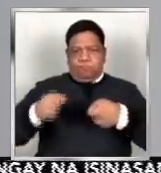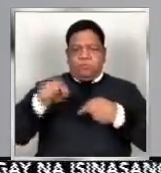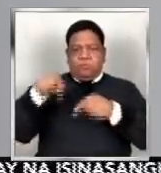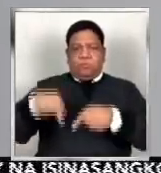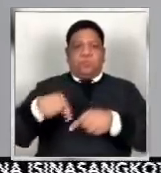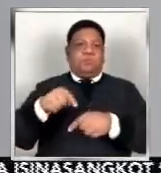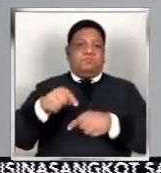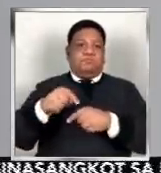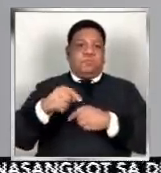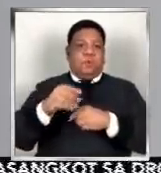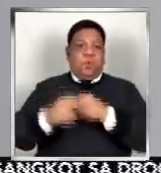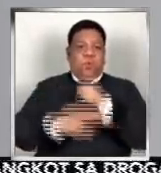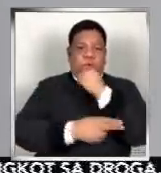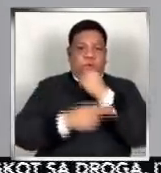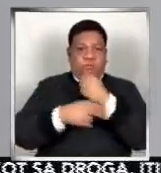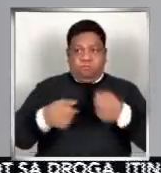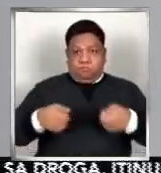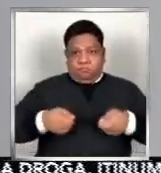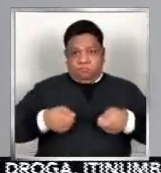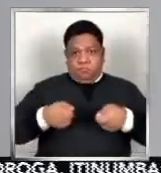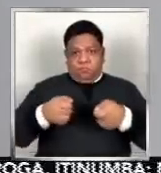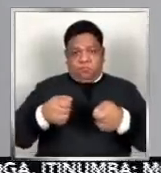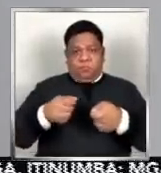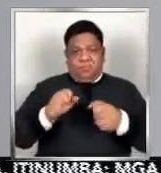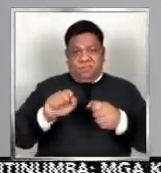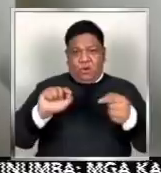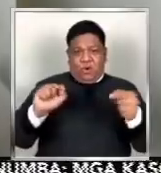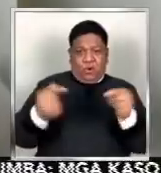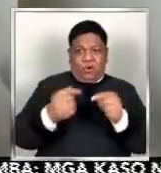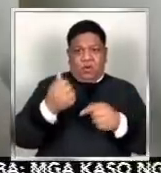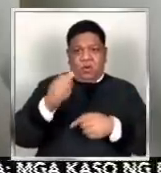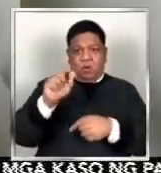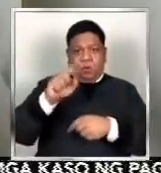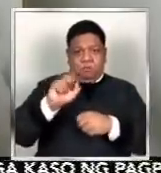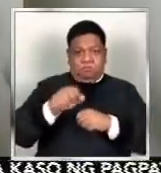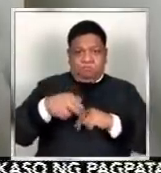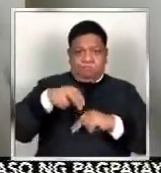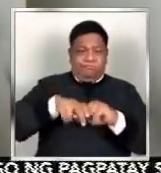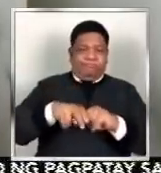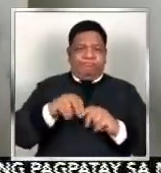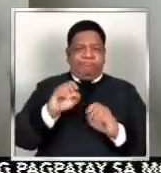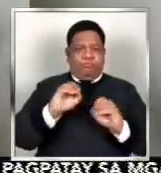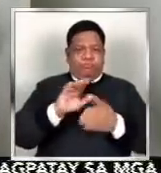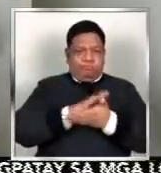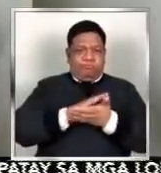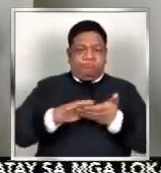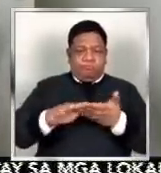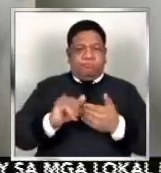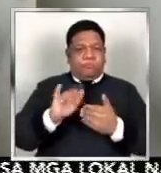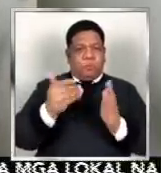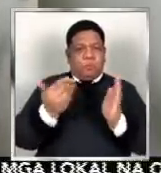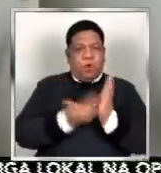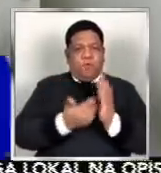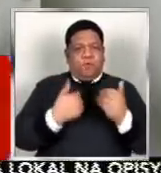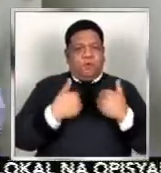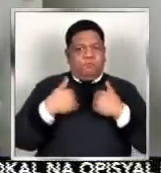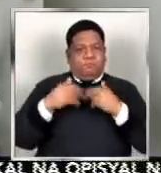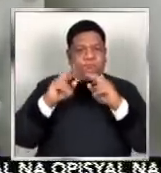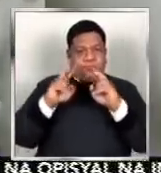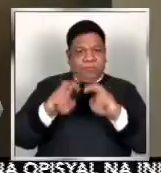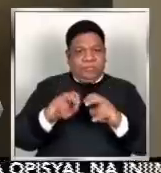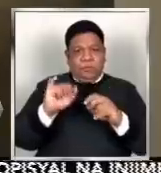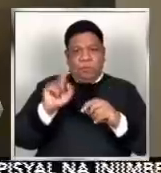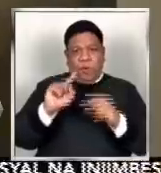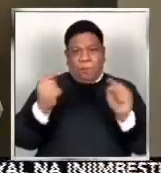ang wheelchair at hindi ito makakasakit sa sinumang isasakay rito. Patunay raw, sabi ng investigador na ang mga pasa at galos sa katawan ni